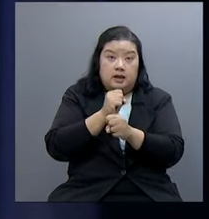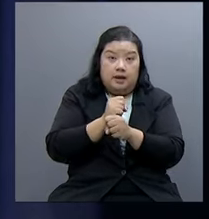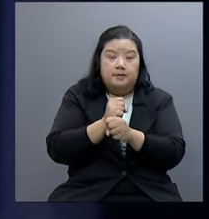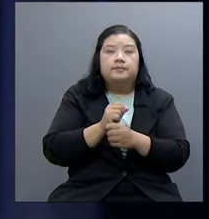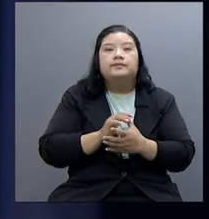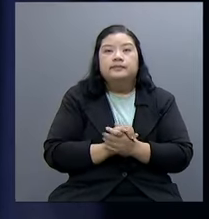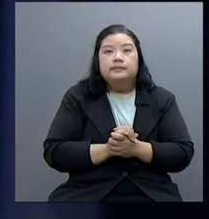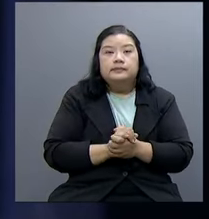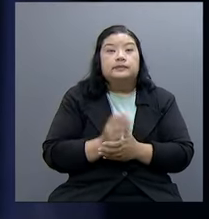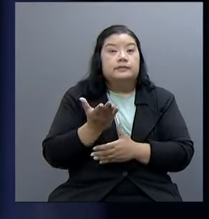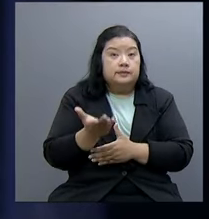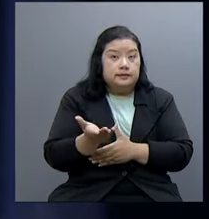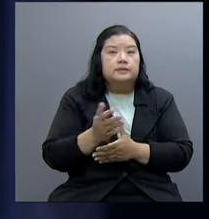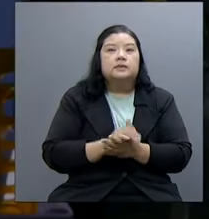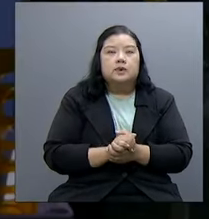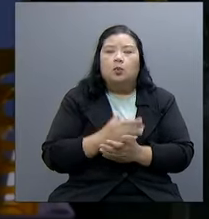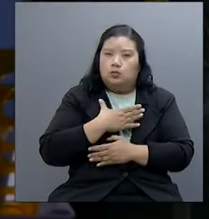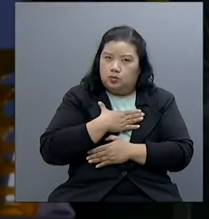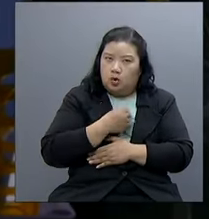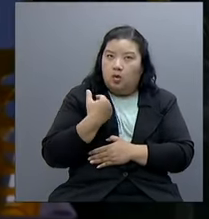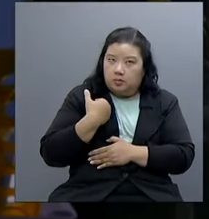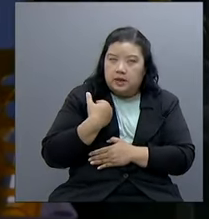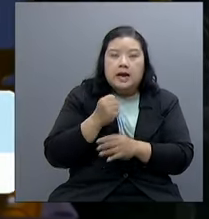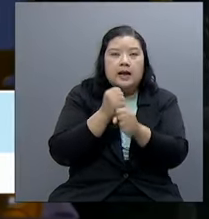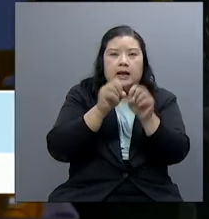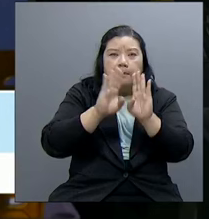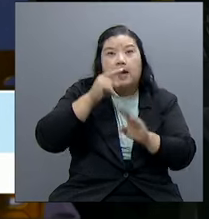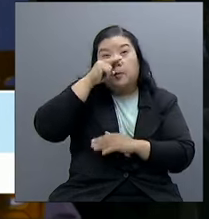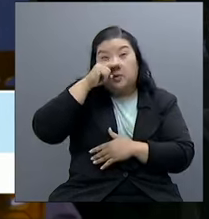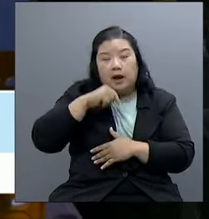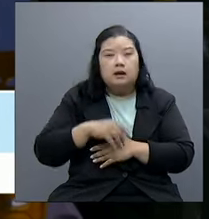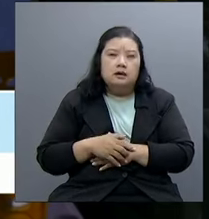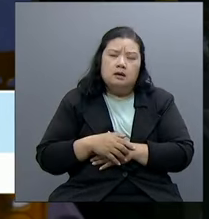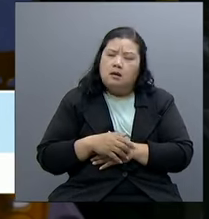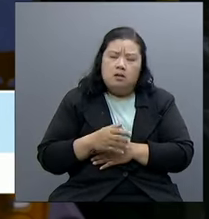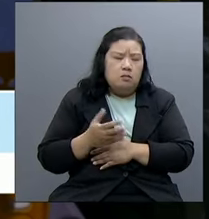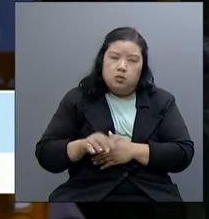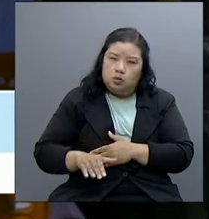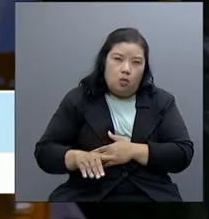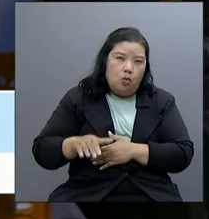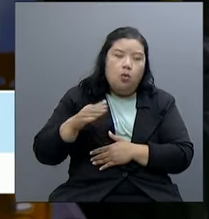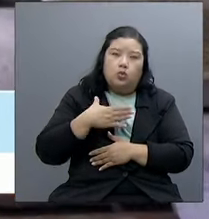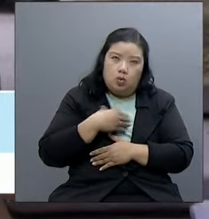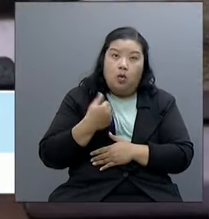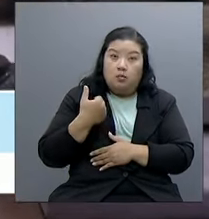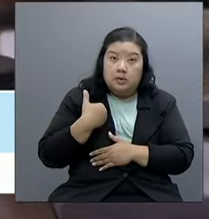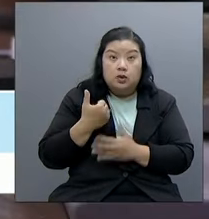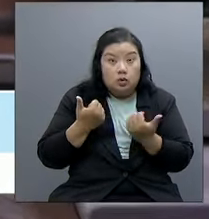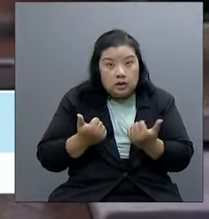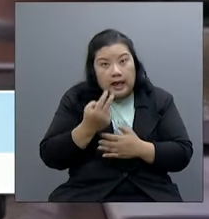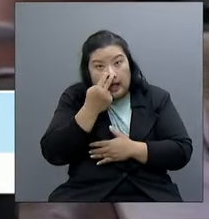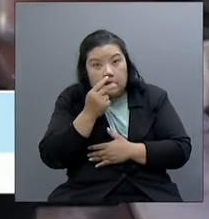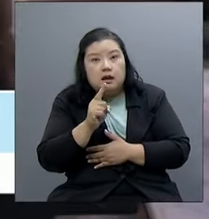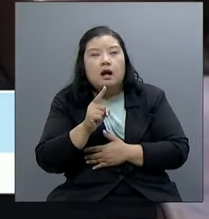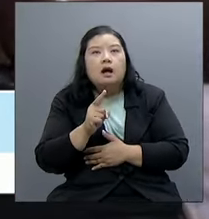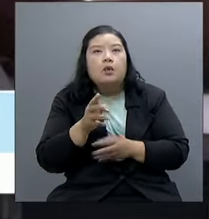พั ลาใหฟังค่ะว่าตัวเองมีความชนชอบผลงานศรณปาก Surpriseเมอโตขึนก็มีโอกาสมารู้จกกับงาน ชงทอง